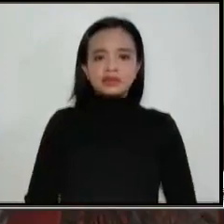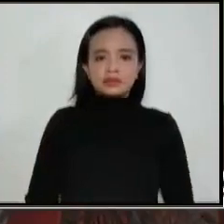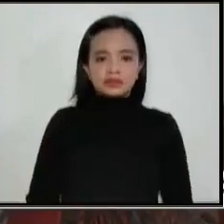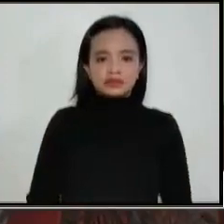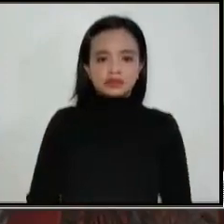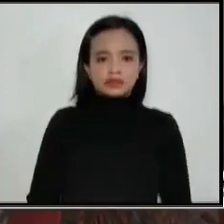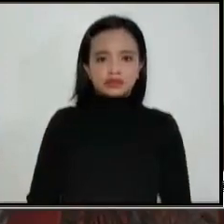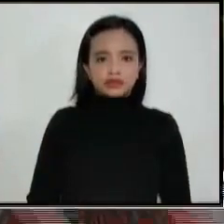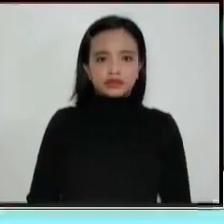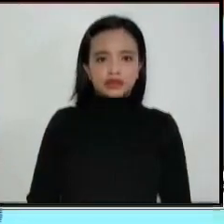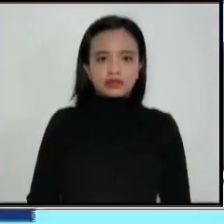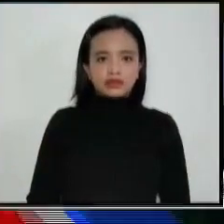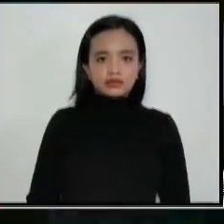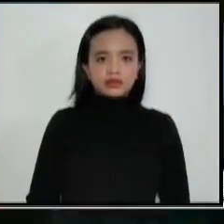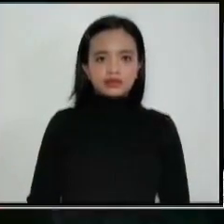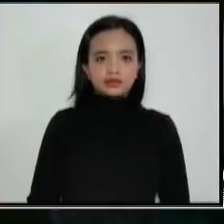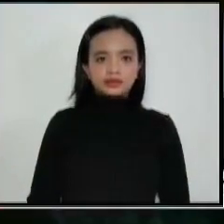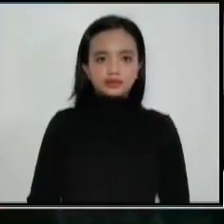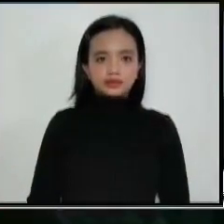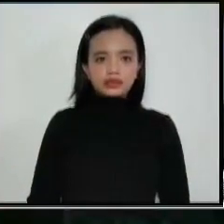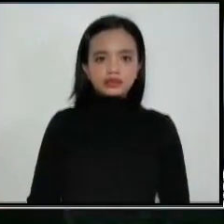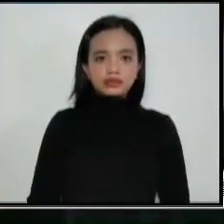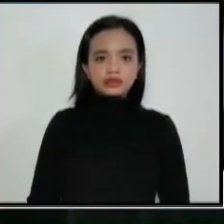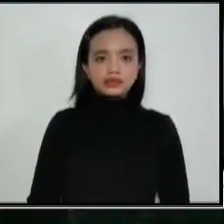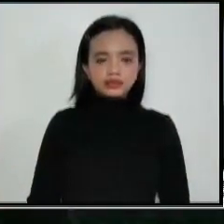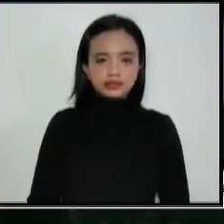Rise and Shine, Rod.